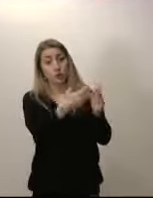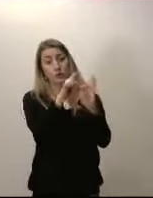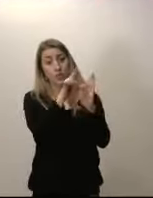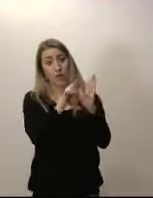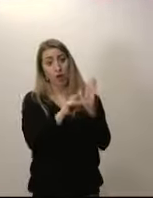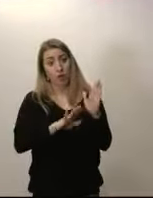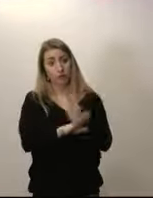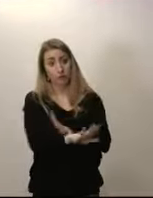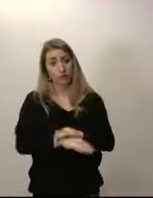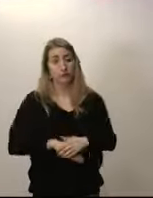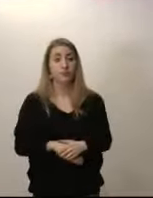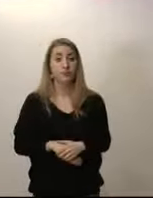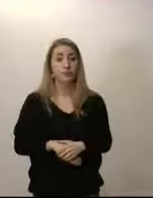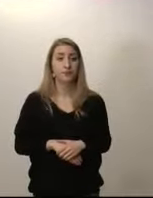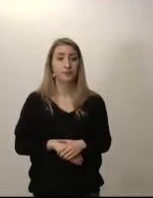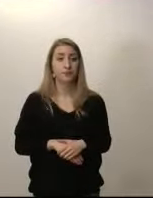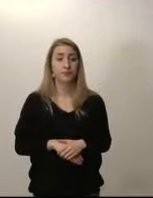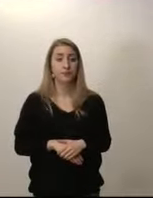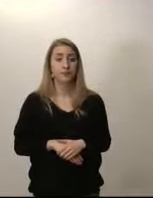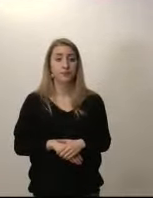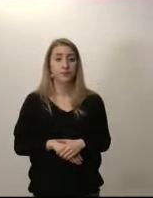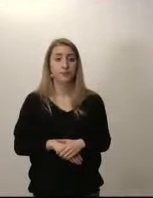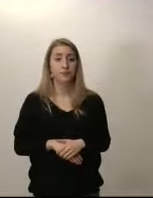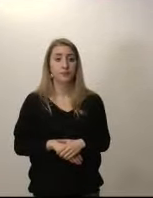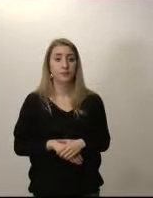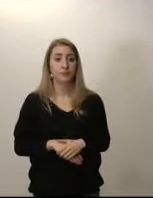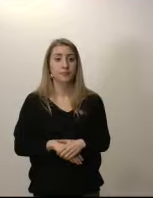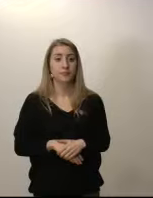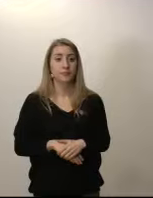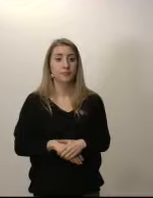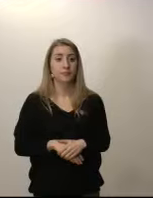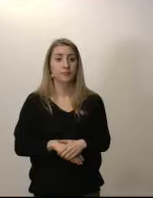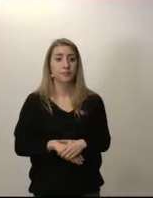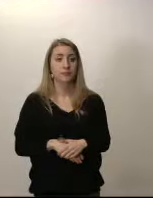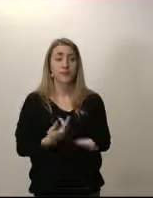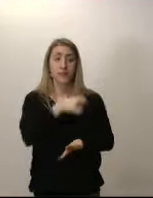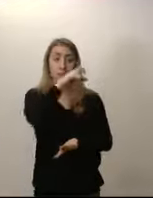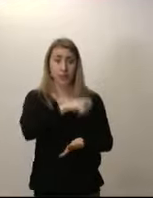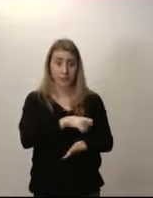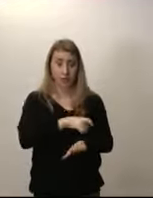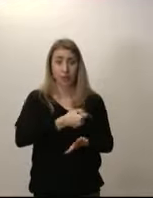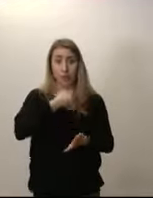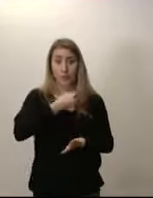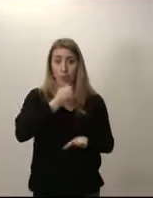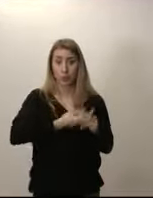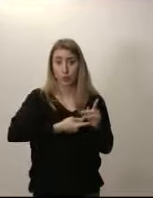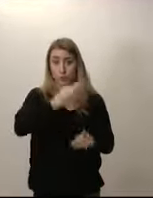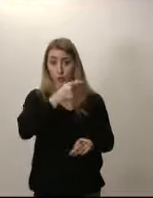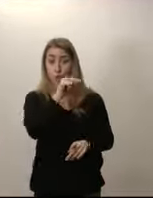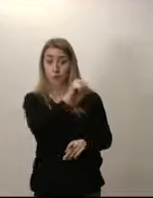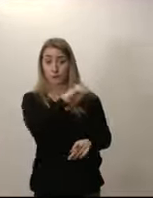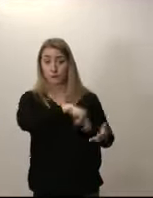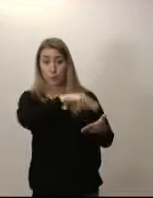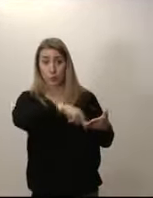Voilà, parce qu'on m'a interrogé, j'ai entendu dire pourquoi ce n'était pas la deuxième adjointe qui lisait cette délibération. En fait, c'est le doyen de l'Assemblée qui doit lire. Oui, mais c'était